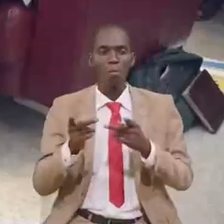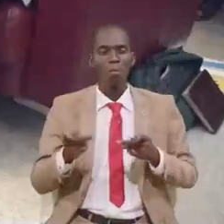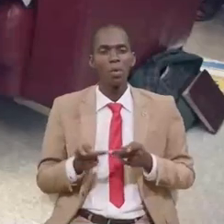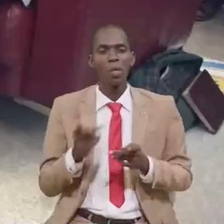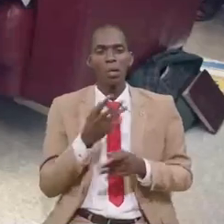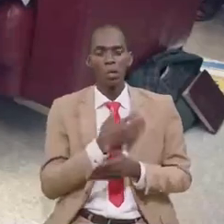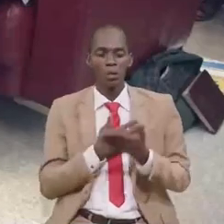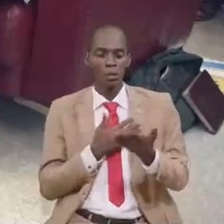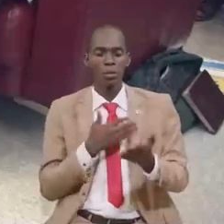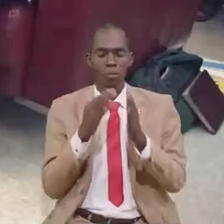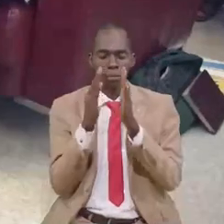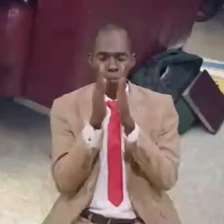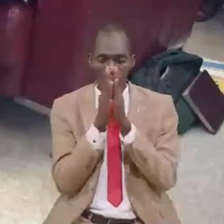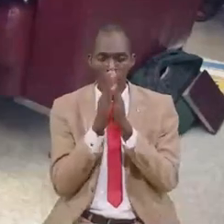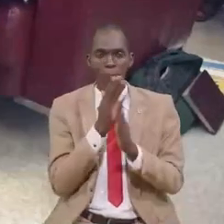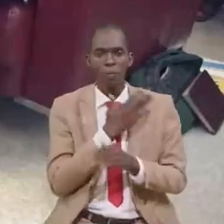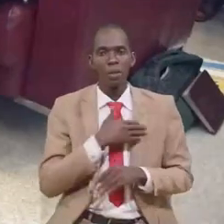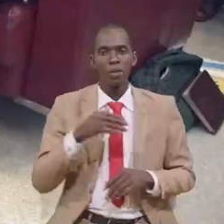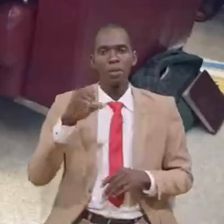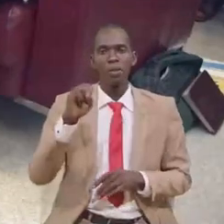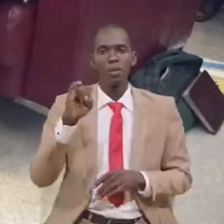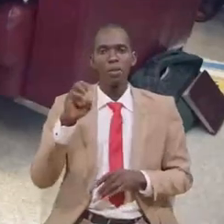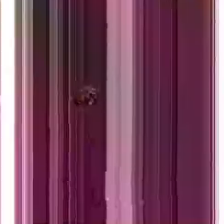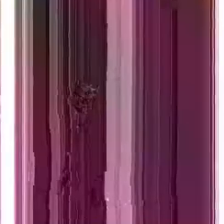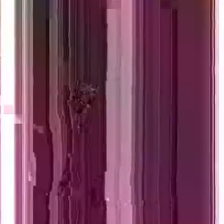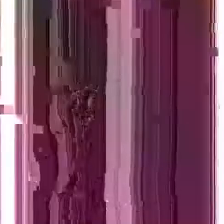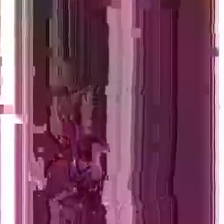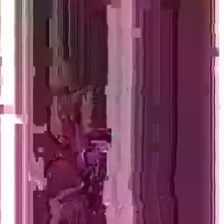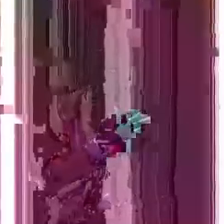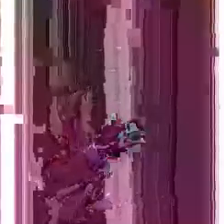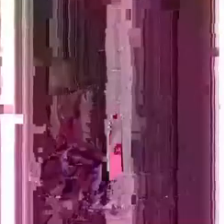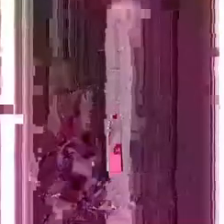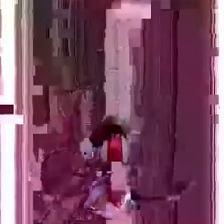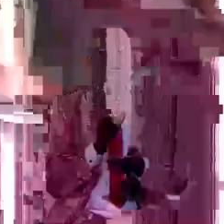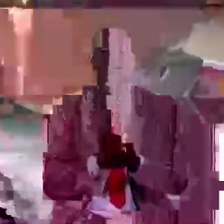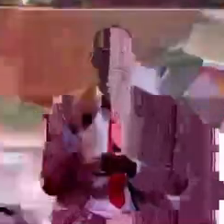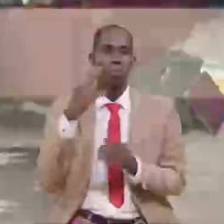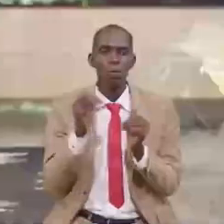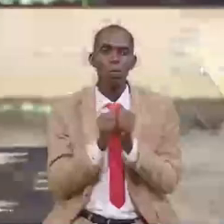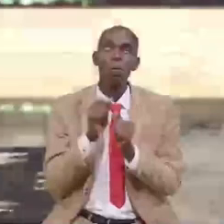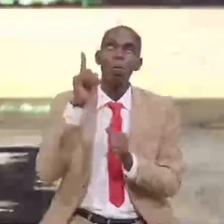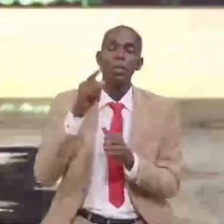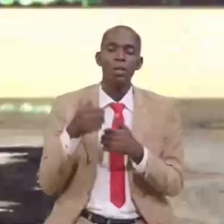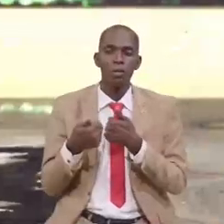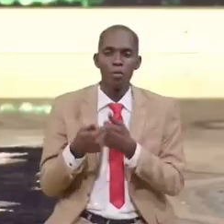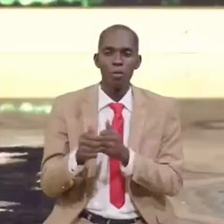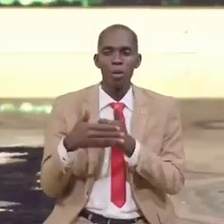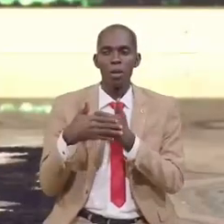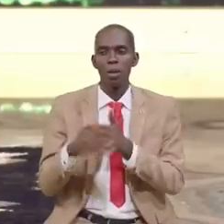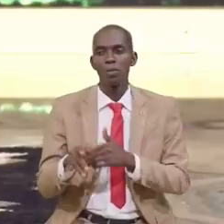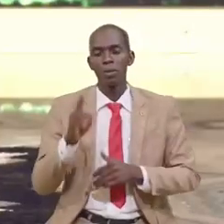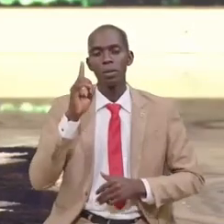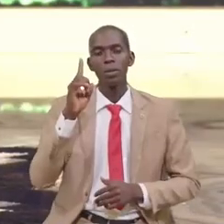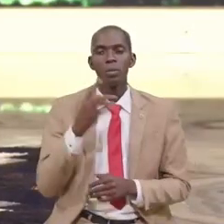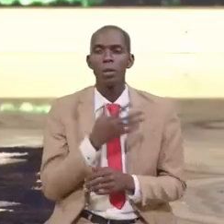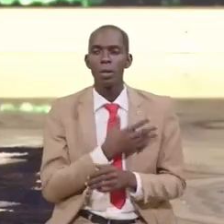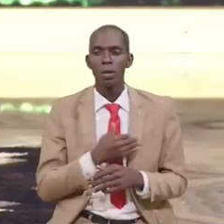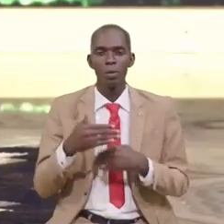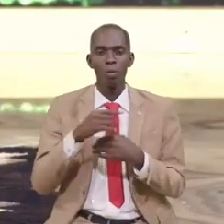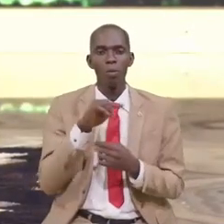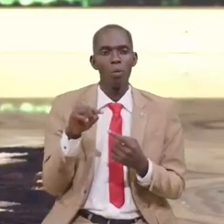il pria. Simon et ceux qui étaient avec lui se mirent à sa recherche. Et